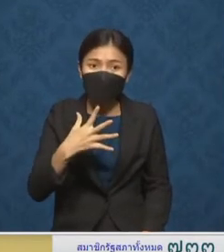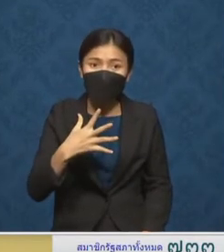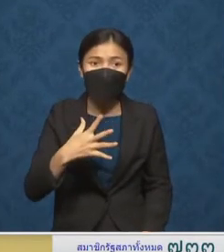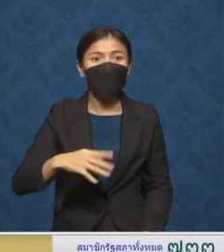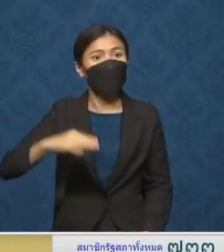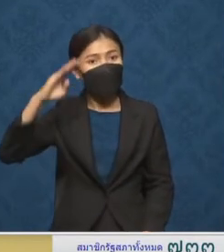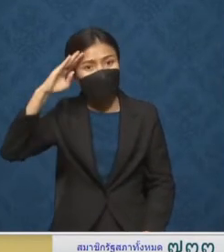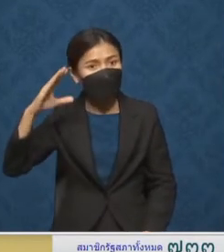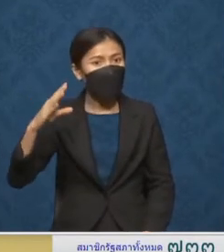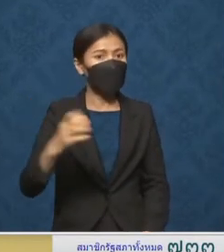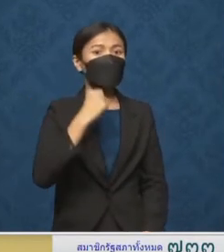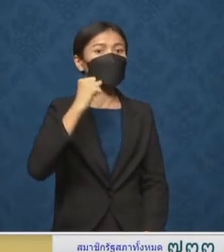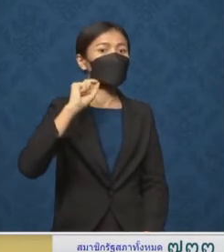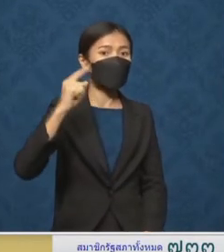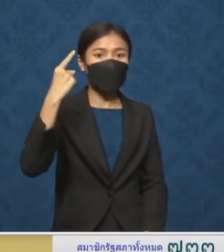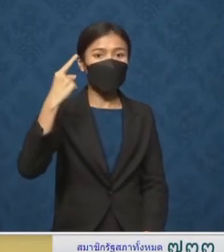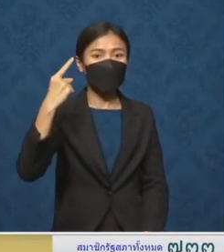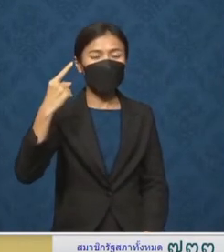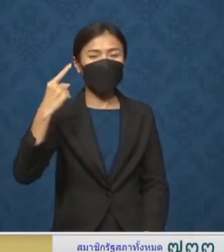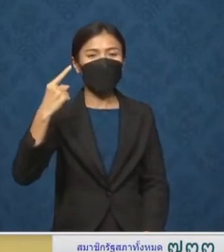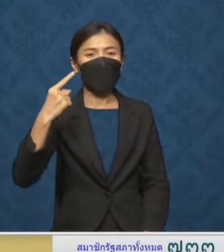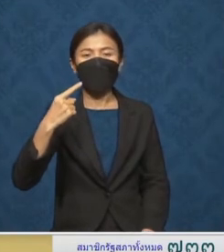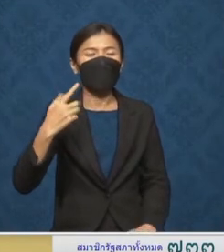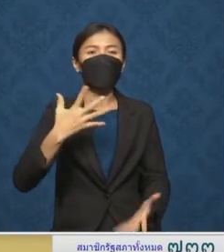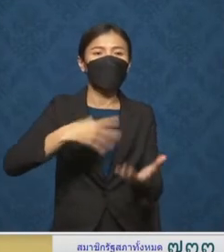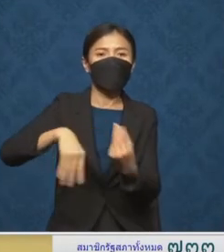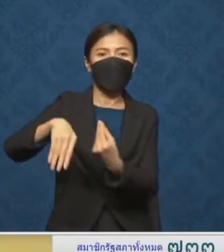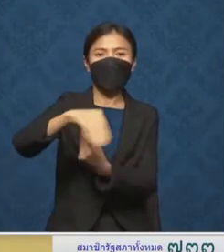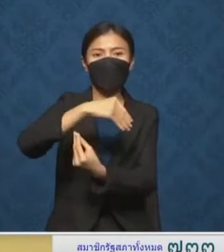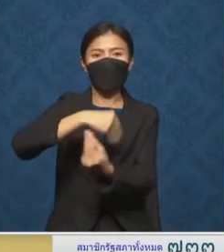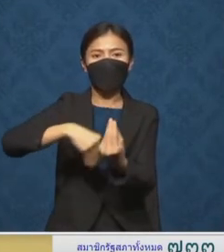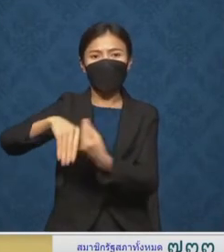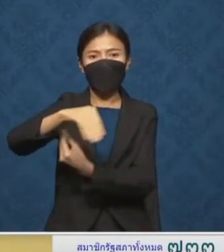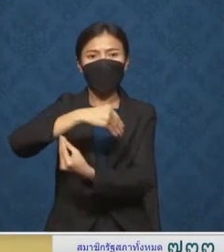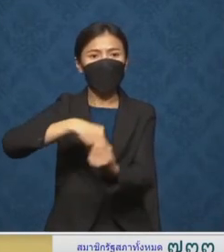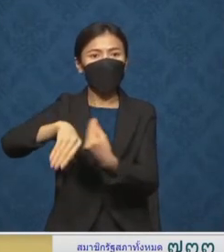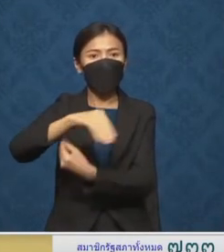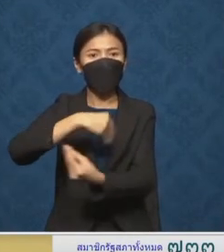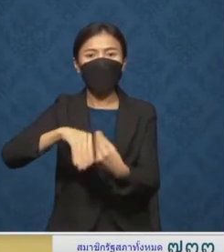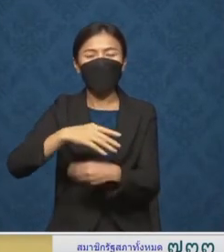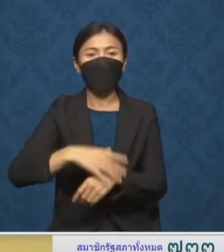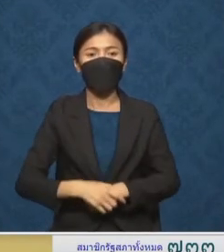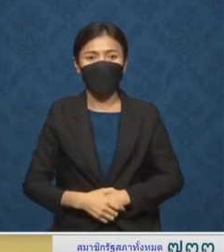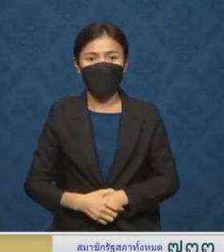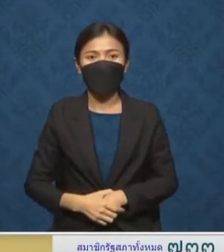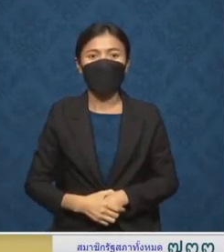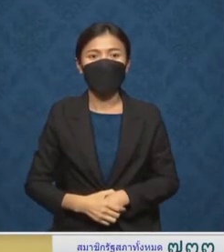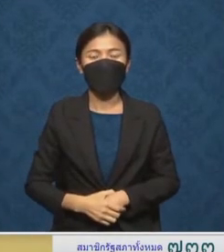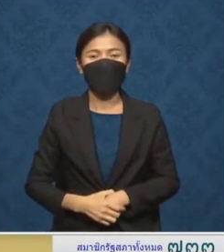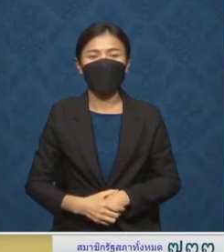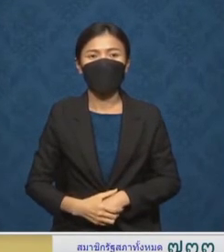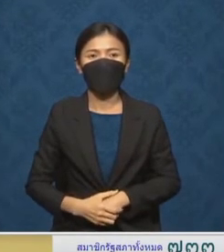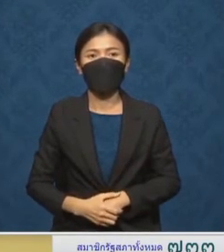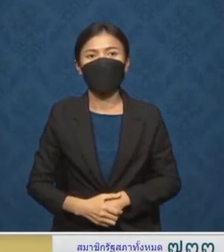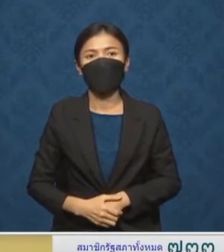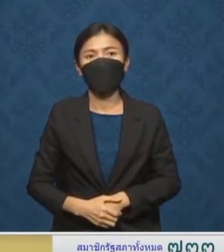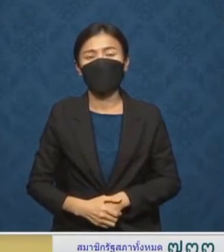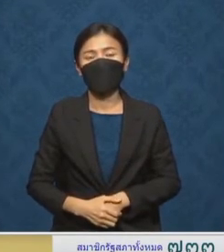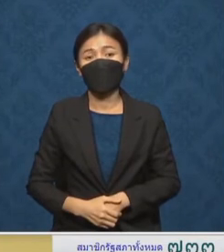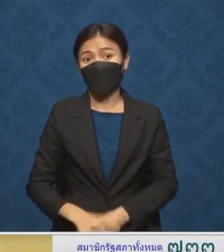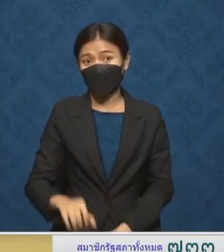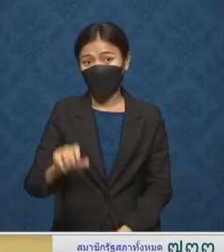รัฐประหารอีกครั้งหนึ่งเป็นบนเวียนเป็นวงจรอุบาทว์ที่ไม่รู้จบวุฒิสภาที่